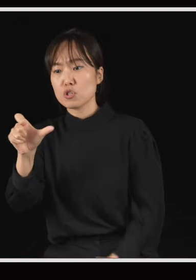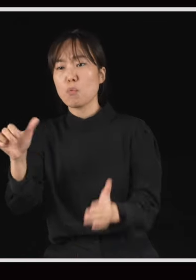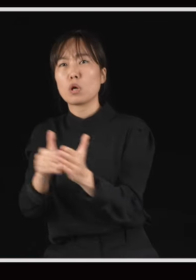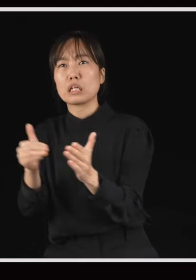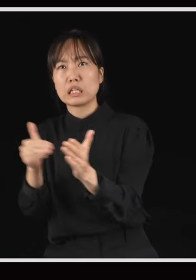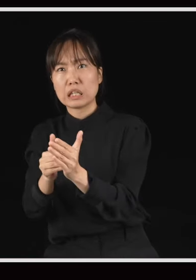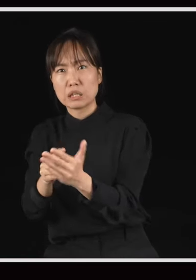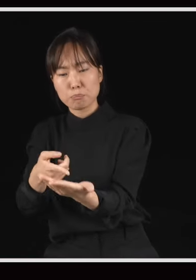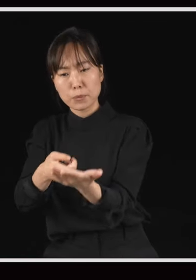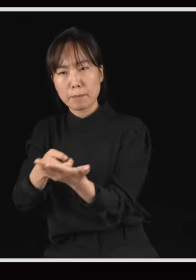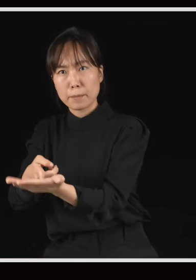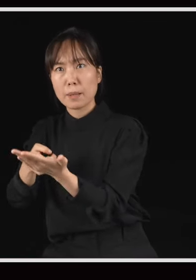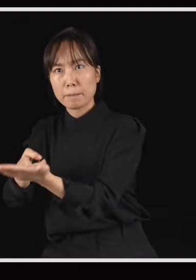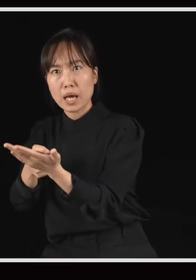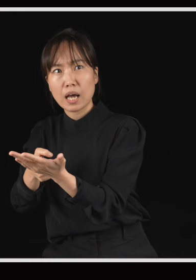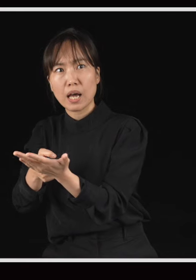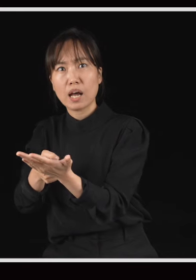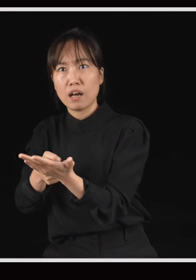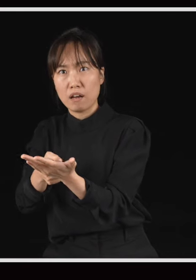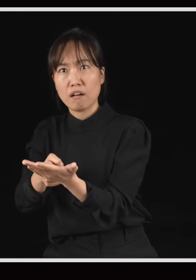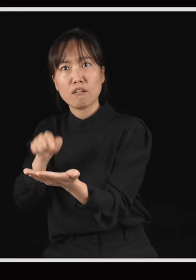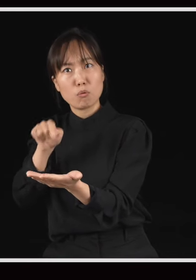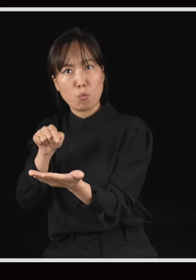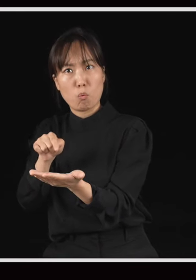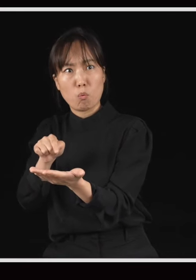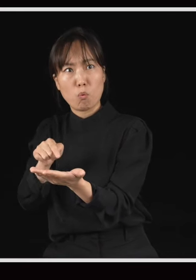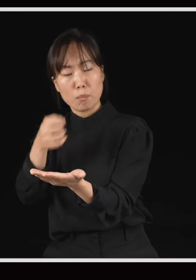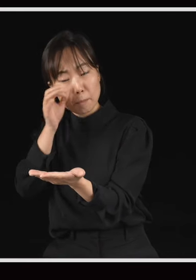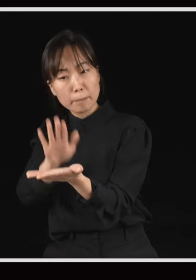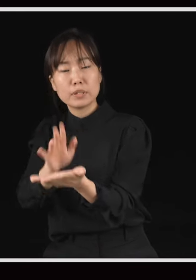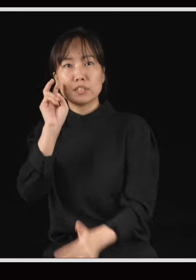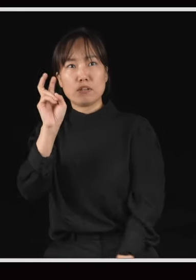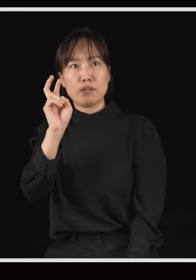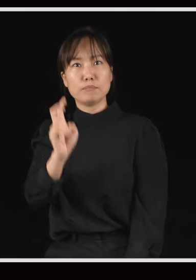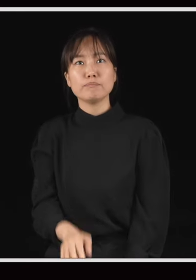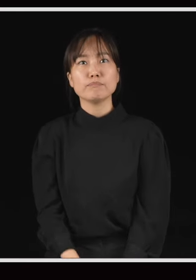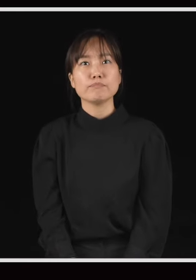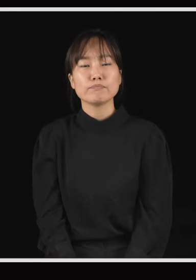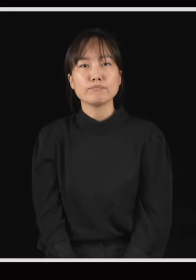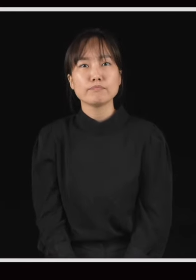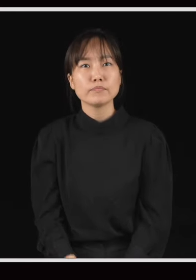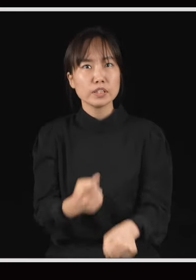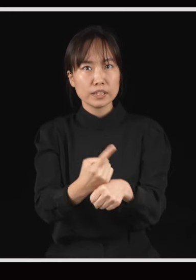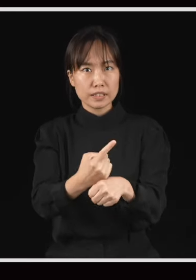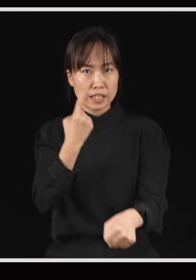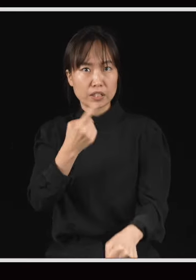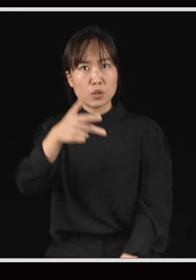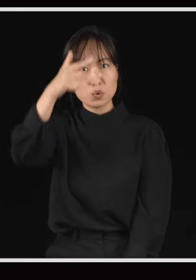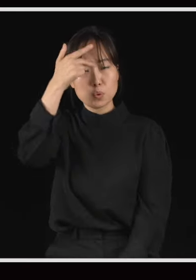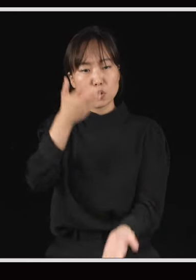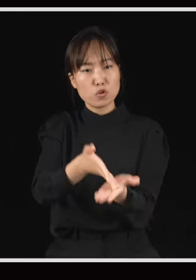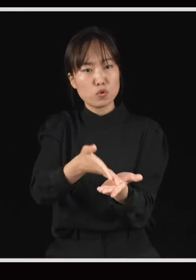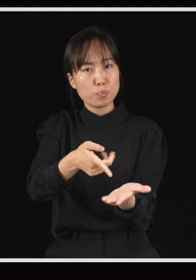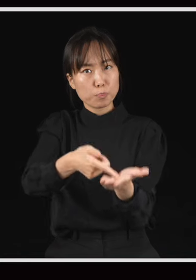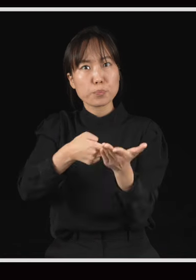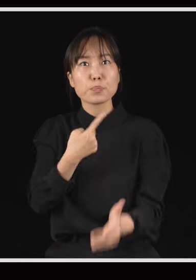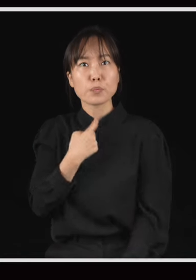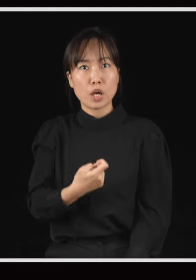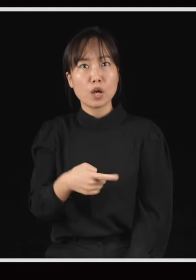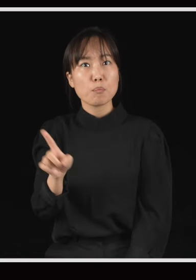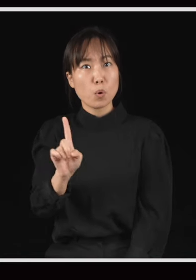아직까지 건강 수명이 65세에 머물고 있다라는 얘기를 많이 합니다. 아마 그런 것들을 많이 보셨을 거예요. 당장 1년 전에 조선일보에